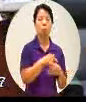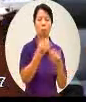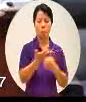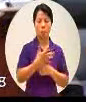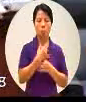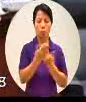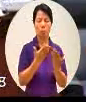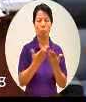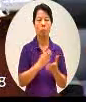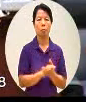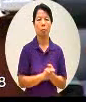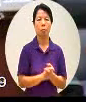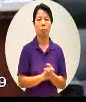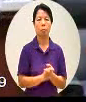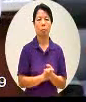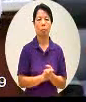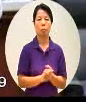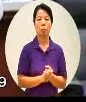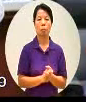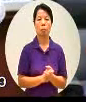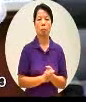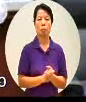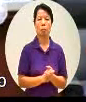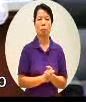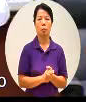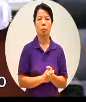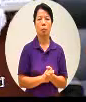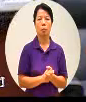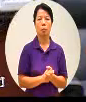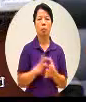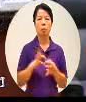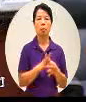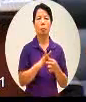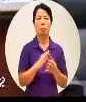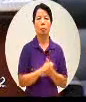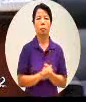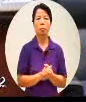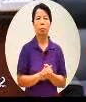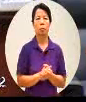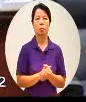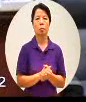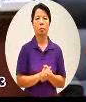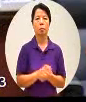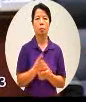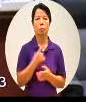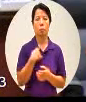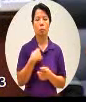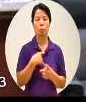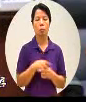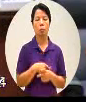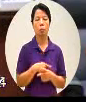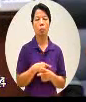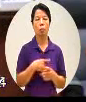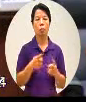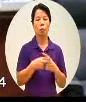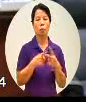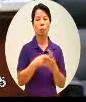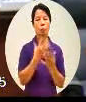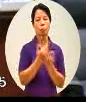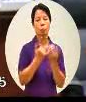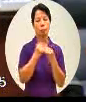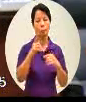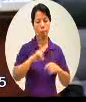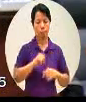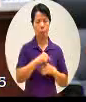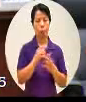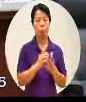谢。来，那个一女吼，我是小学老师出身的啦吼。所以我对那